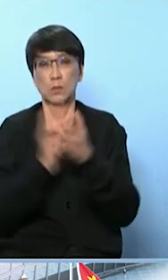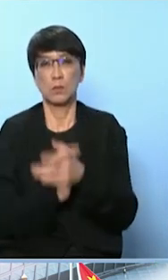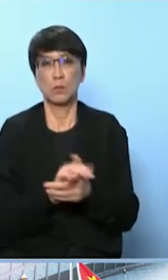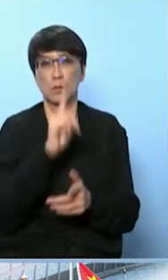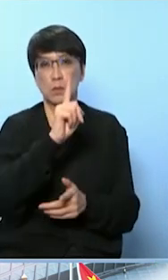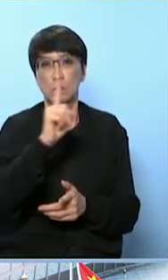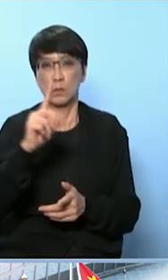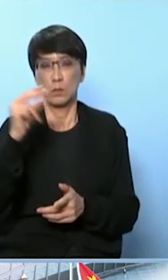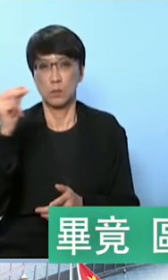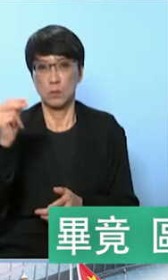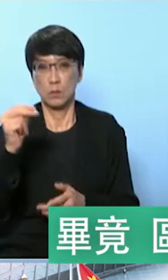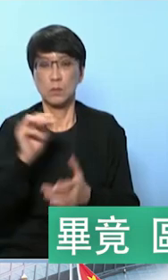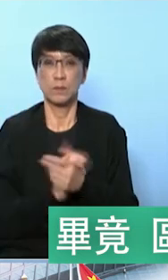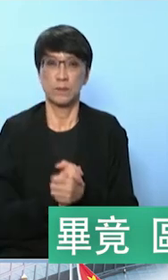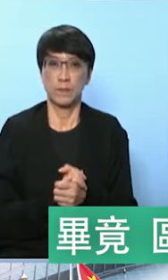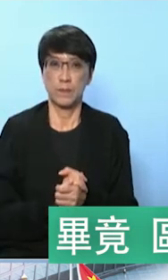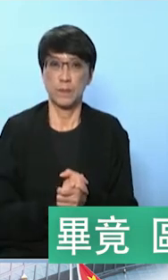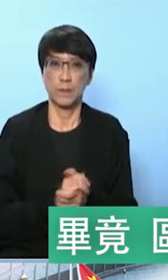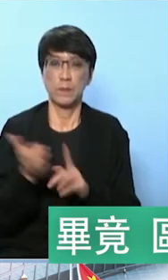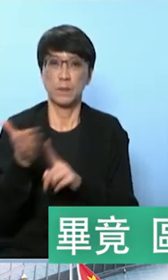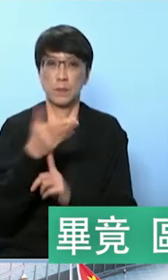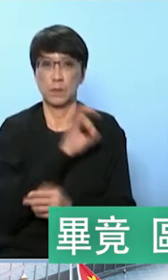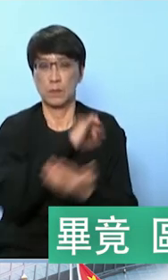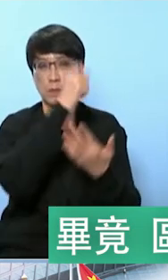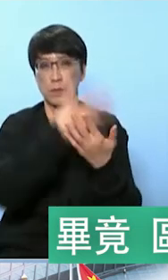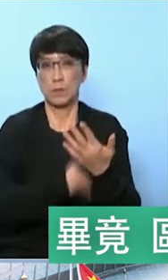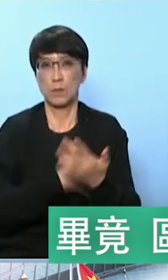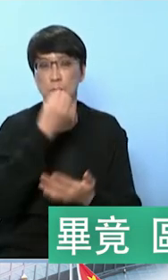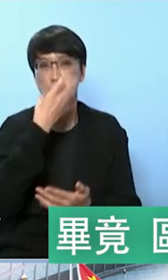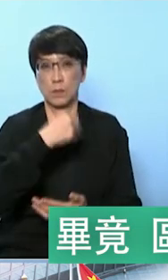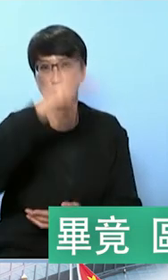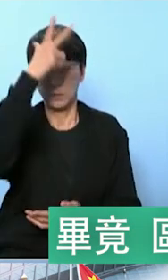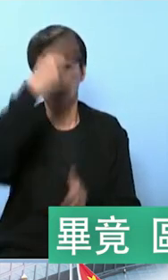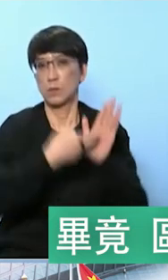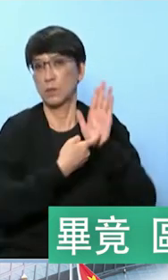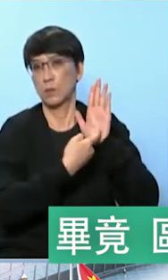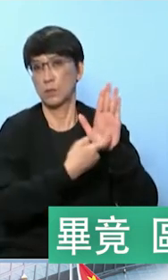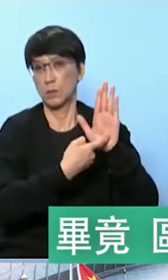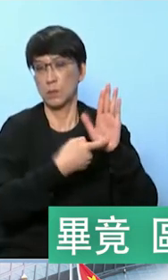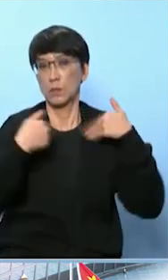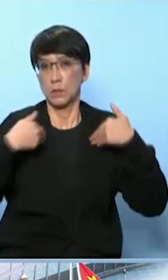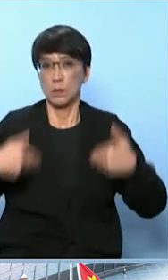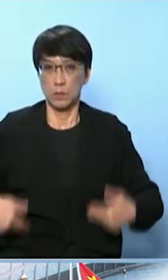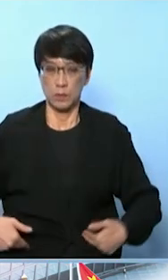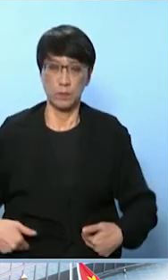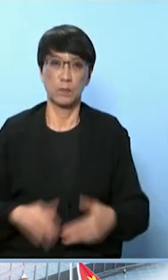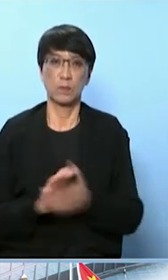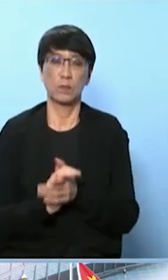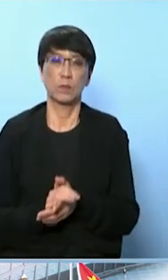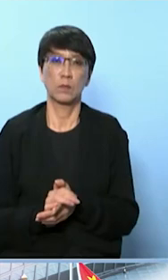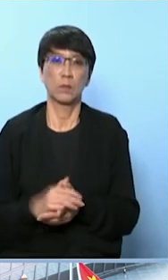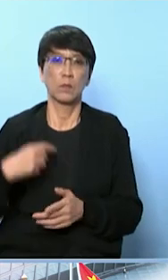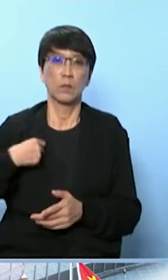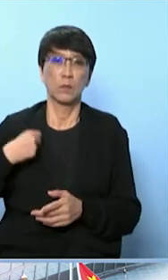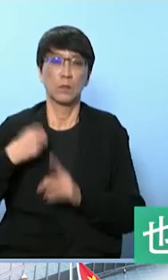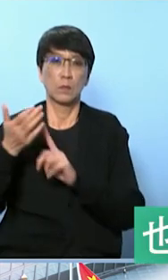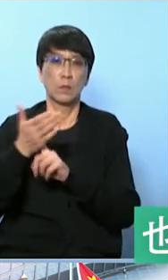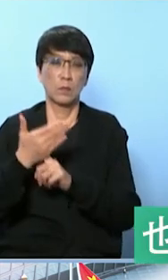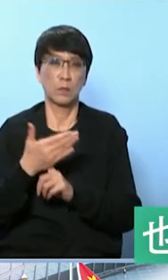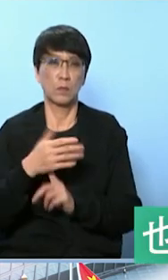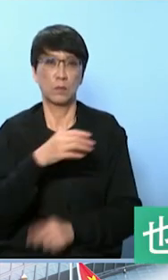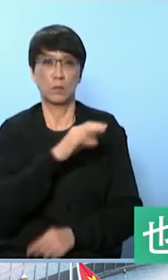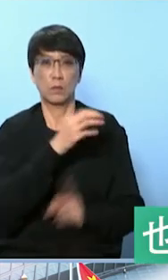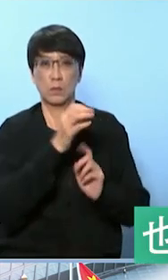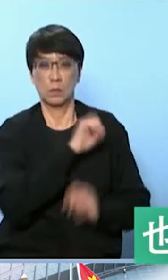號條例。畢竟區旗及區徽是香港特區的象徵和標誌，與國旗及國徽一樣，都